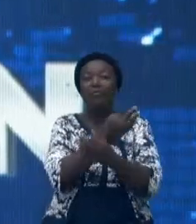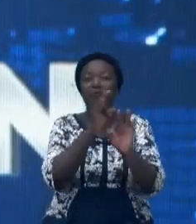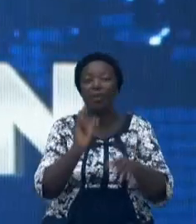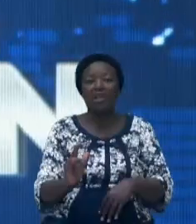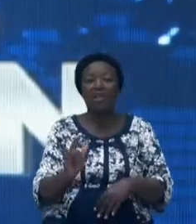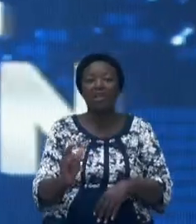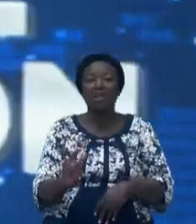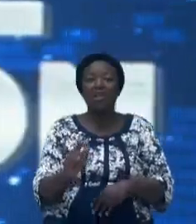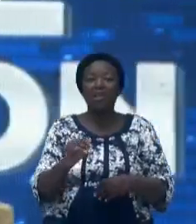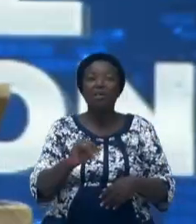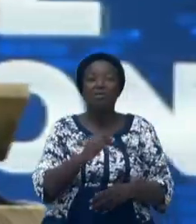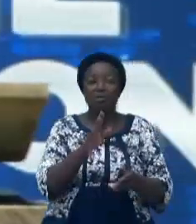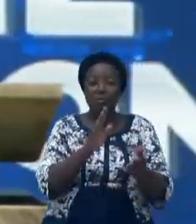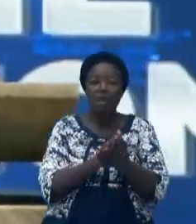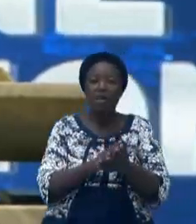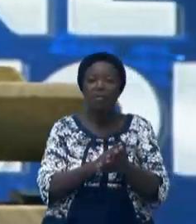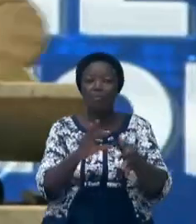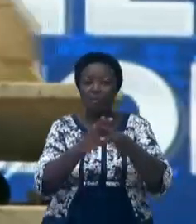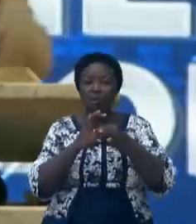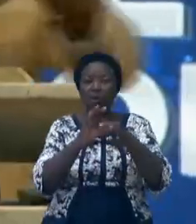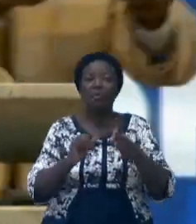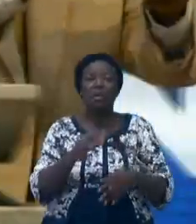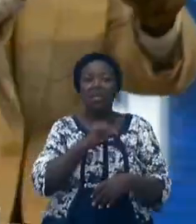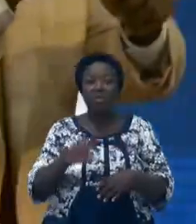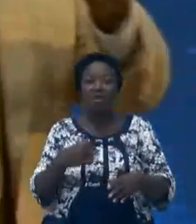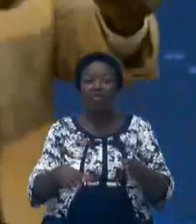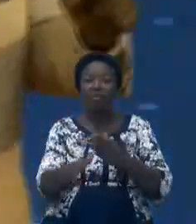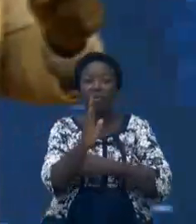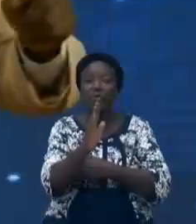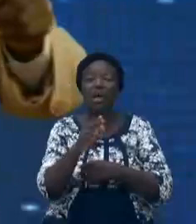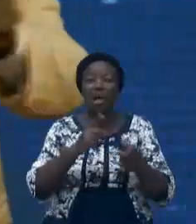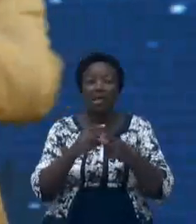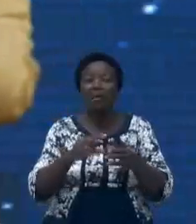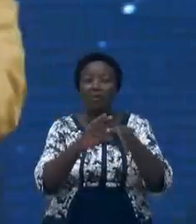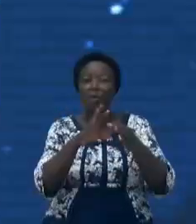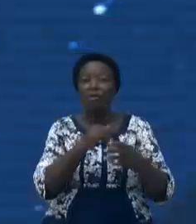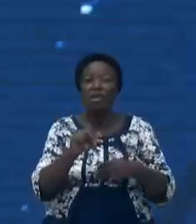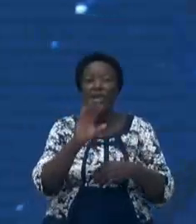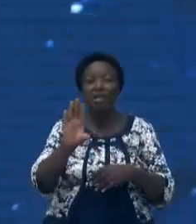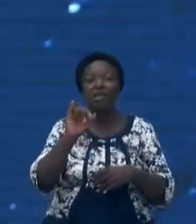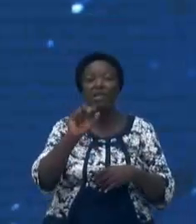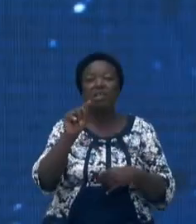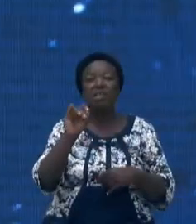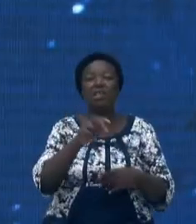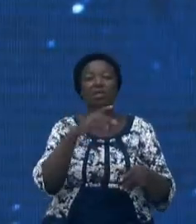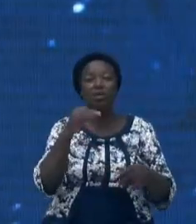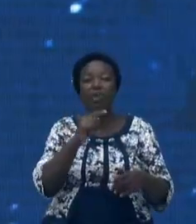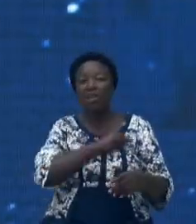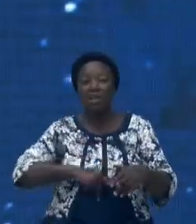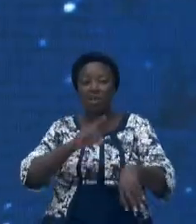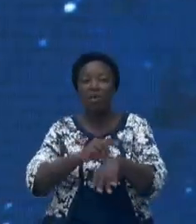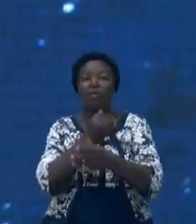gratuitement le biais pour le ciel gratuitement pour devenir enfant de dieu et devenir